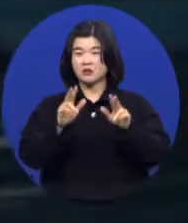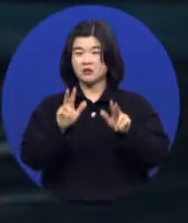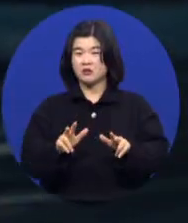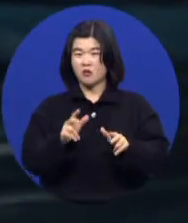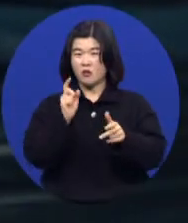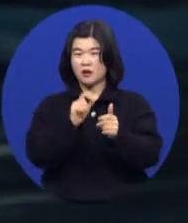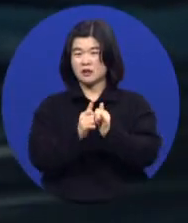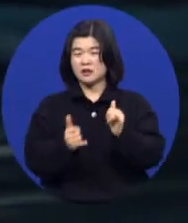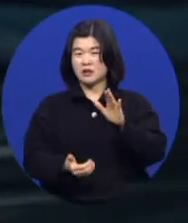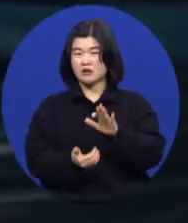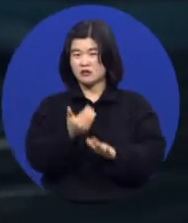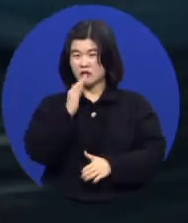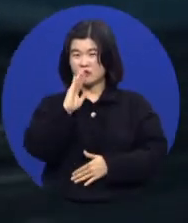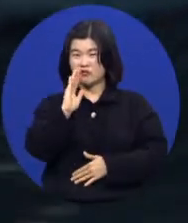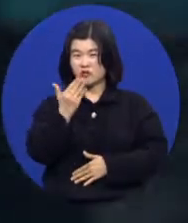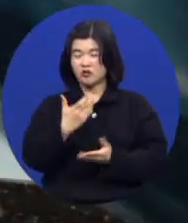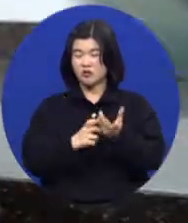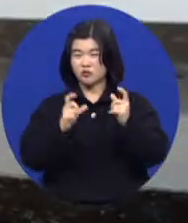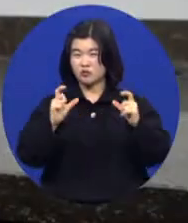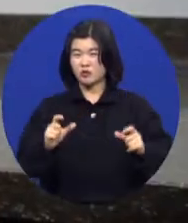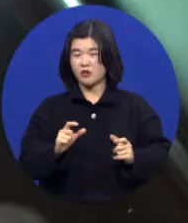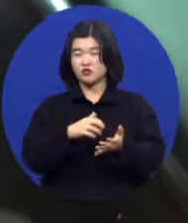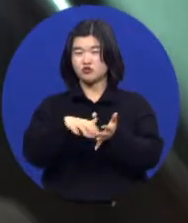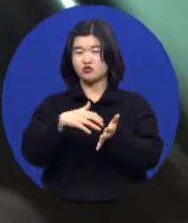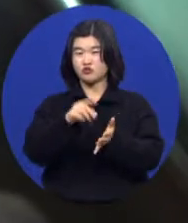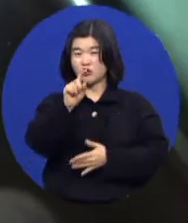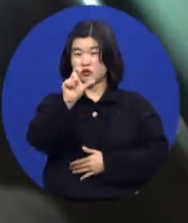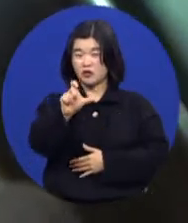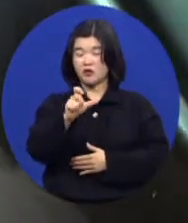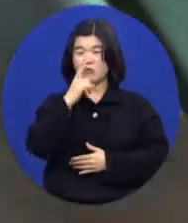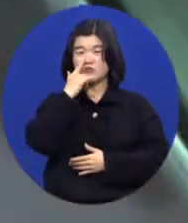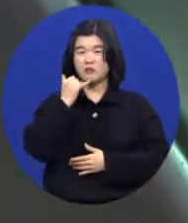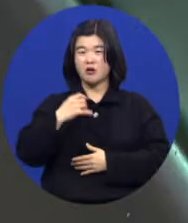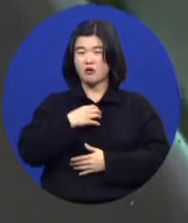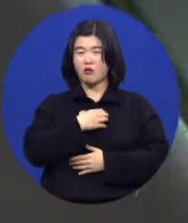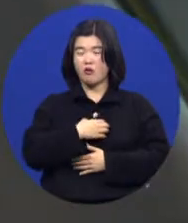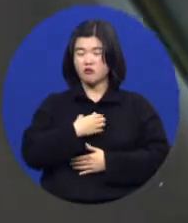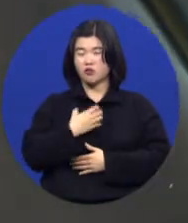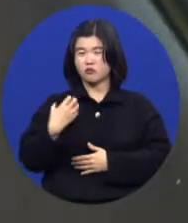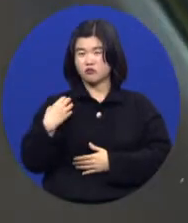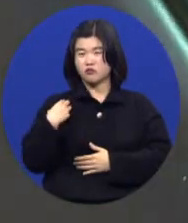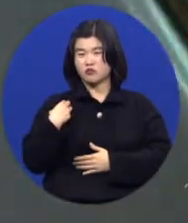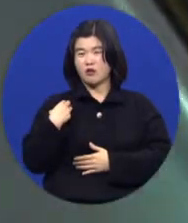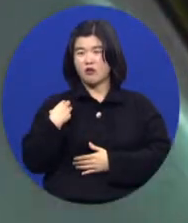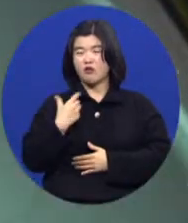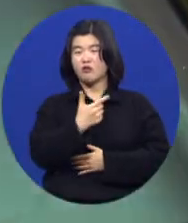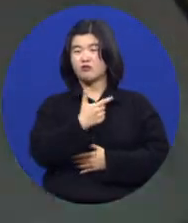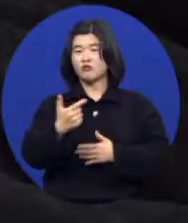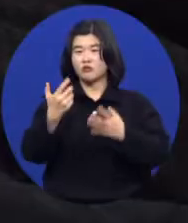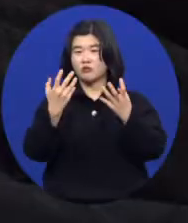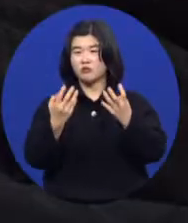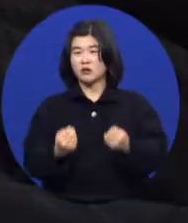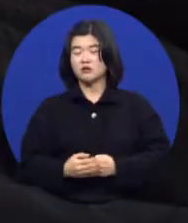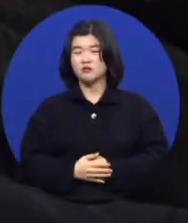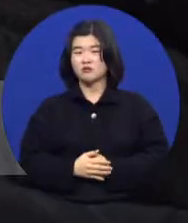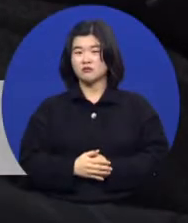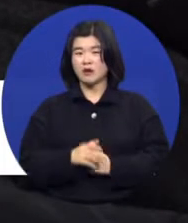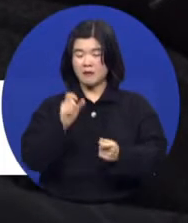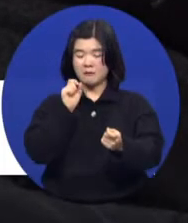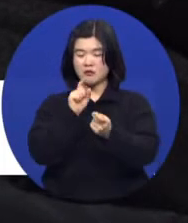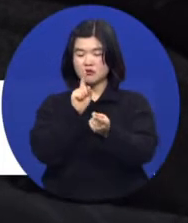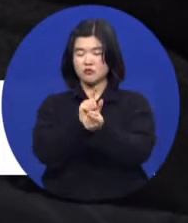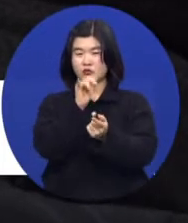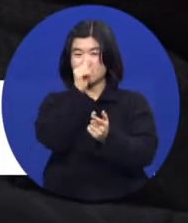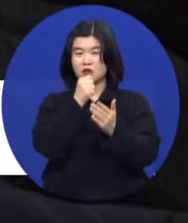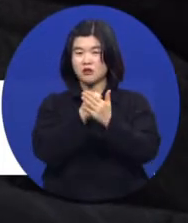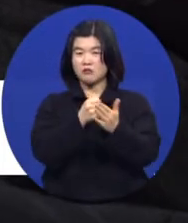확인된 확진자 발생 도내 어린이집만 15곳. 부모들의 걱정과 부담이 이만저만이 아닙니다. 밀접적인 대상이